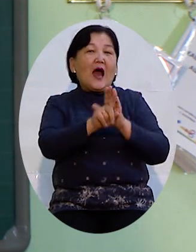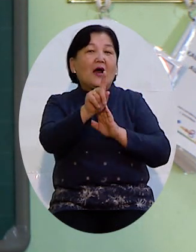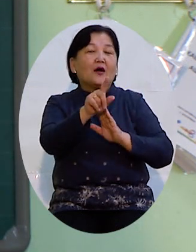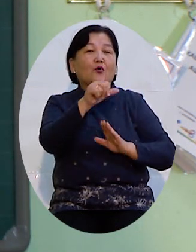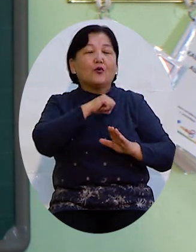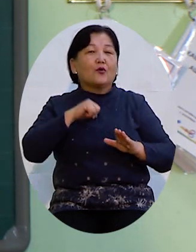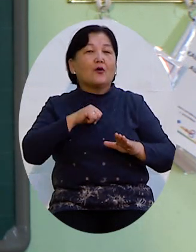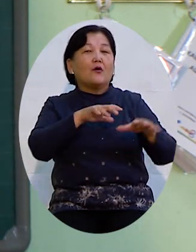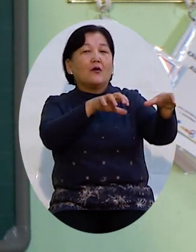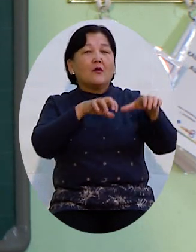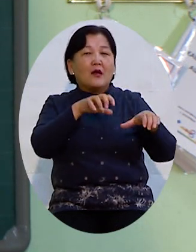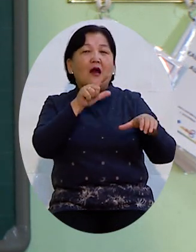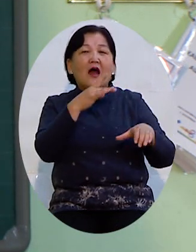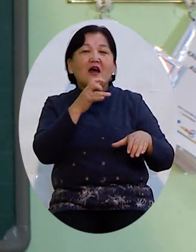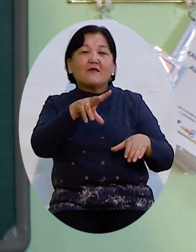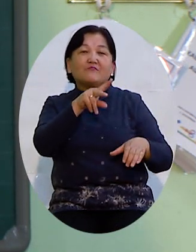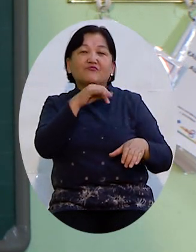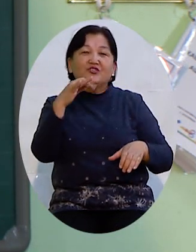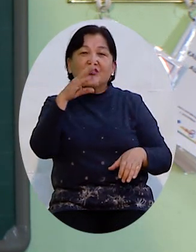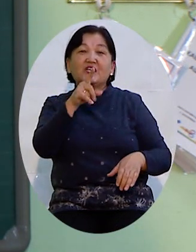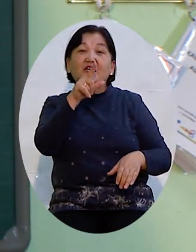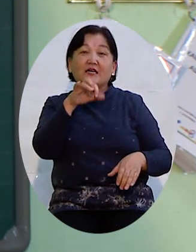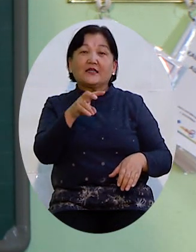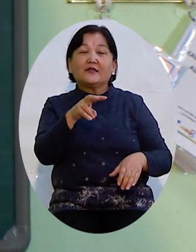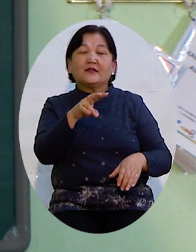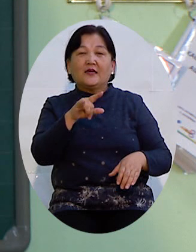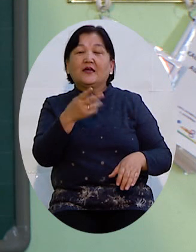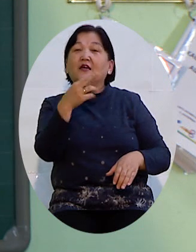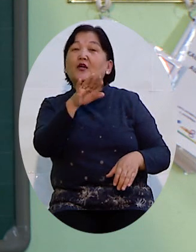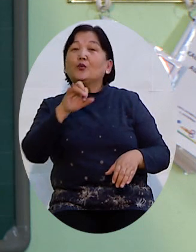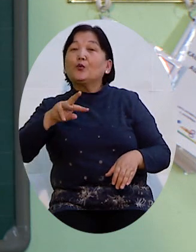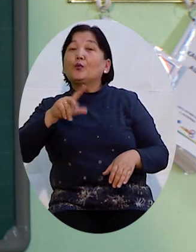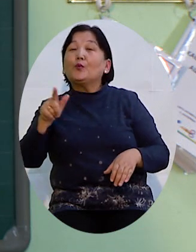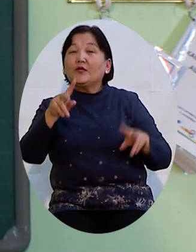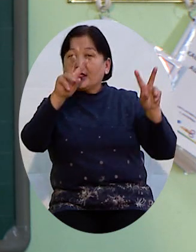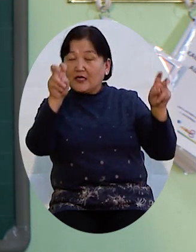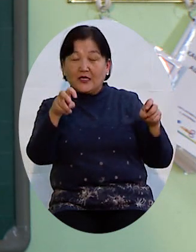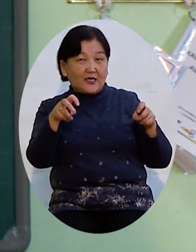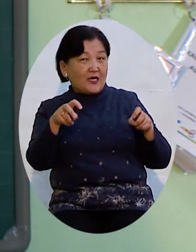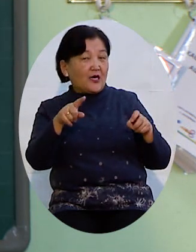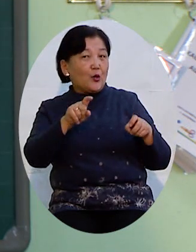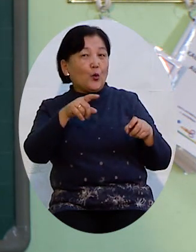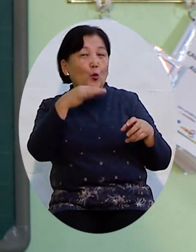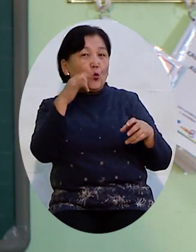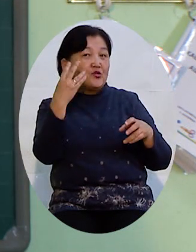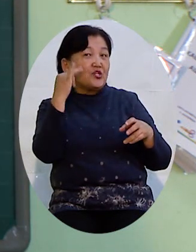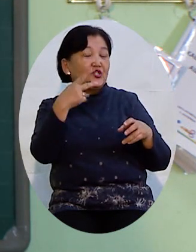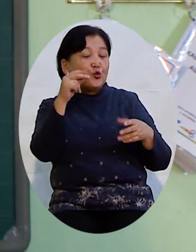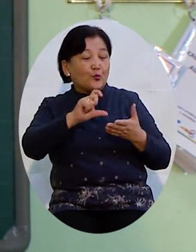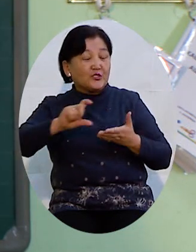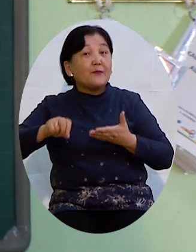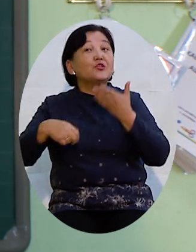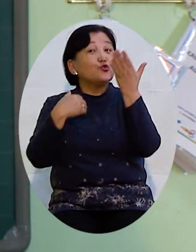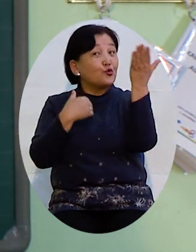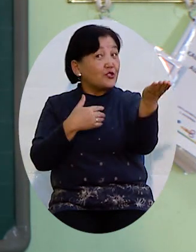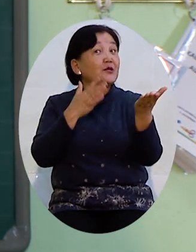шүлгийн уралдаанд хамгийн анх харамчийнхан гэдэг энэ буух эзэнтэй буцах хаягтай энэ зохиолоо